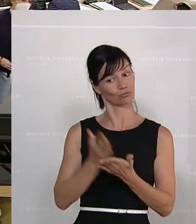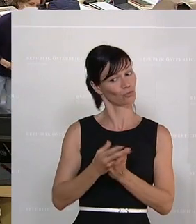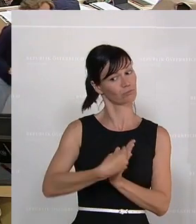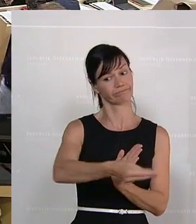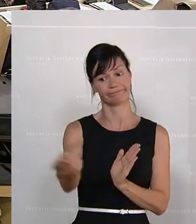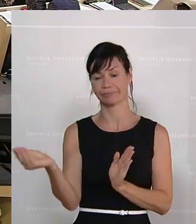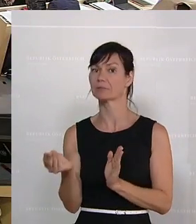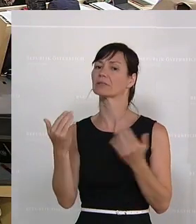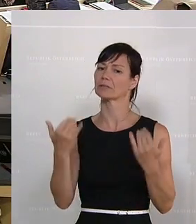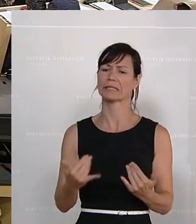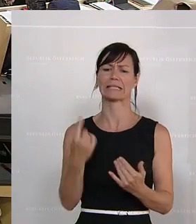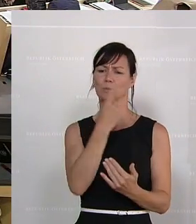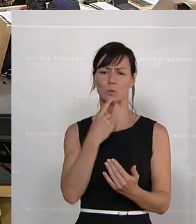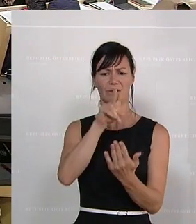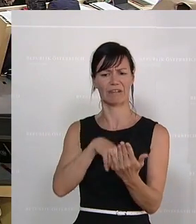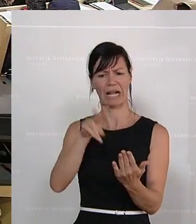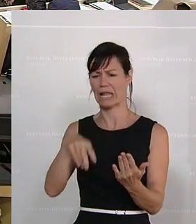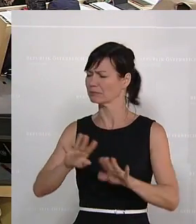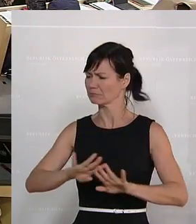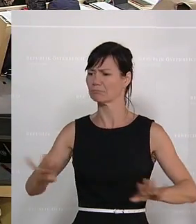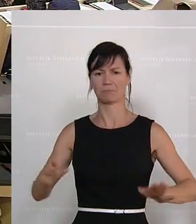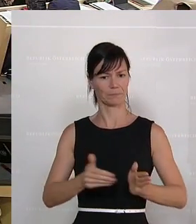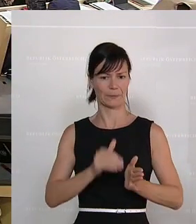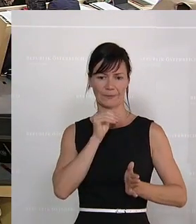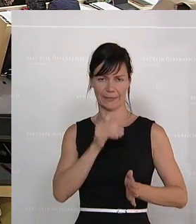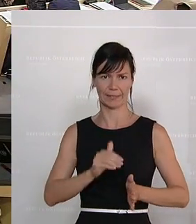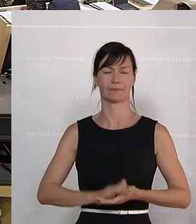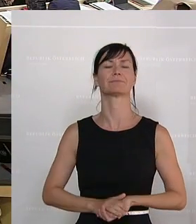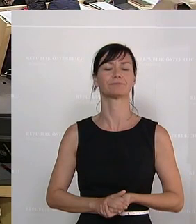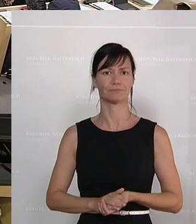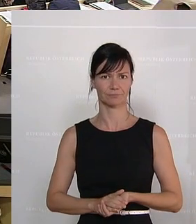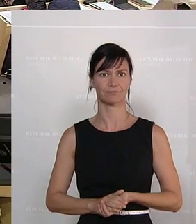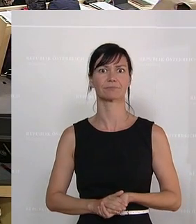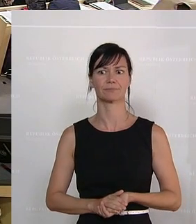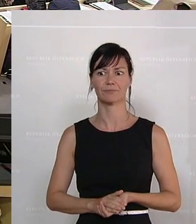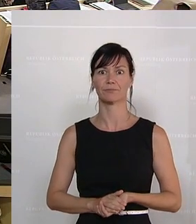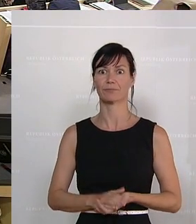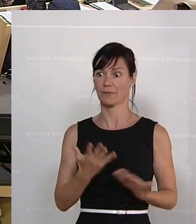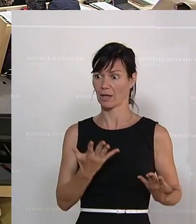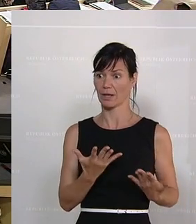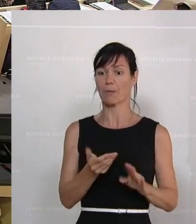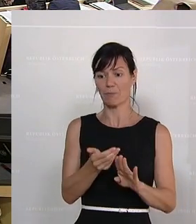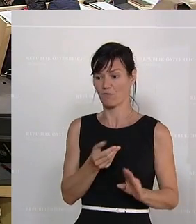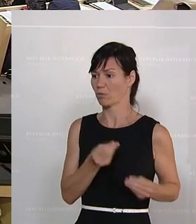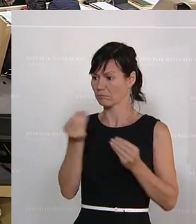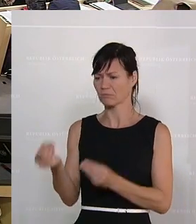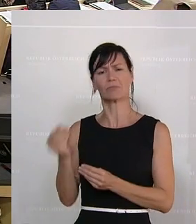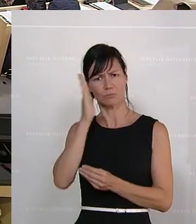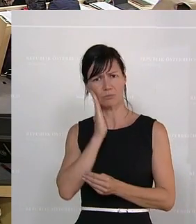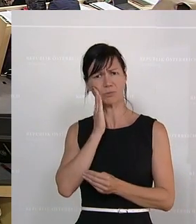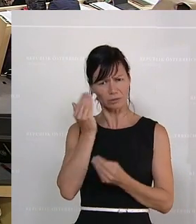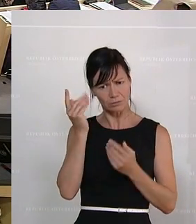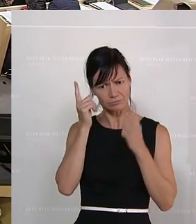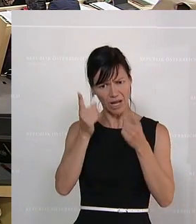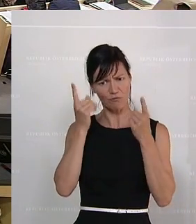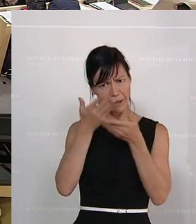hat die mandatare wollen unter anderem wissen welche verträge seitens des ministeriums also des gesundheits